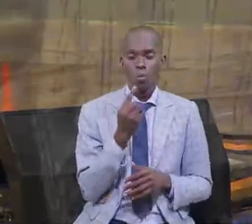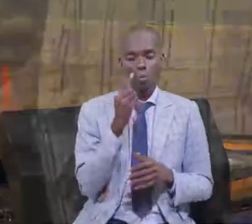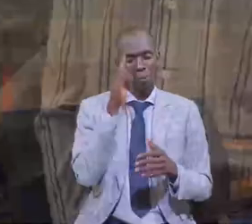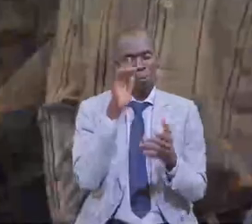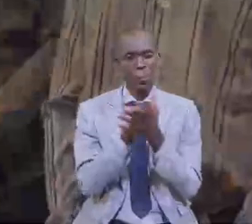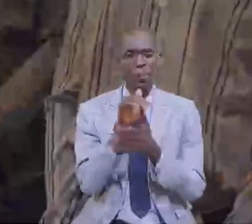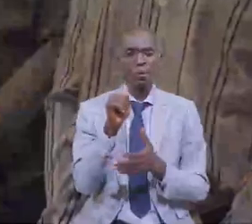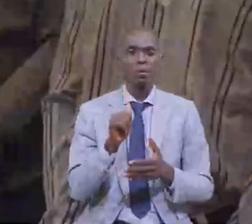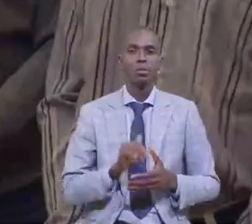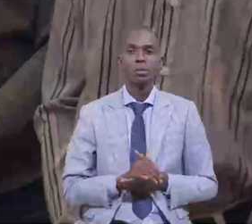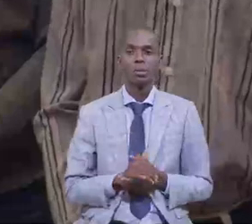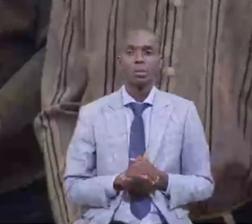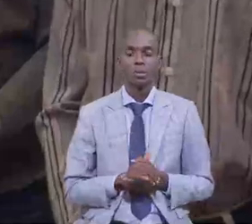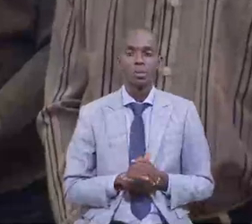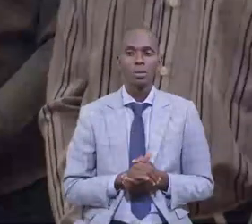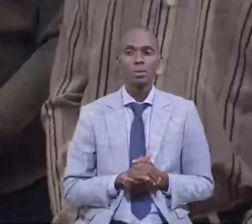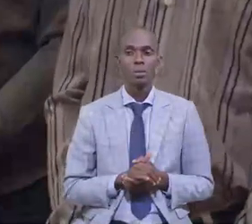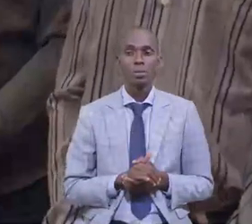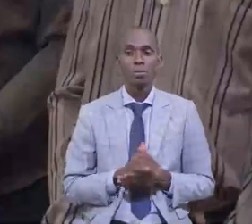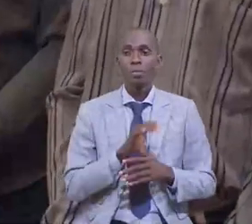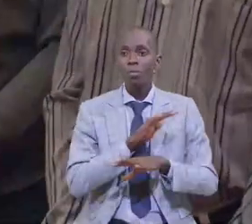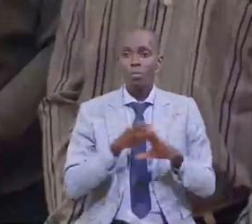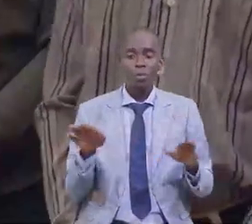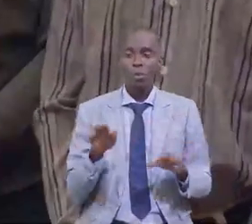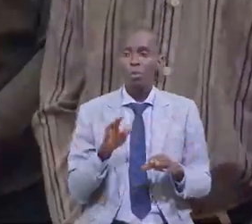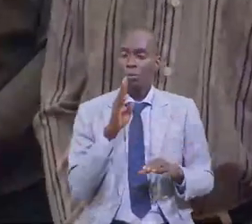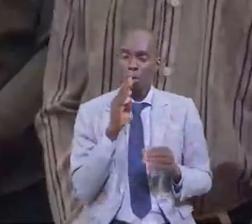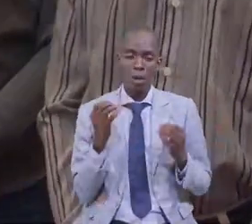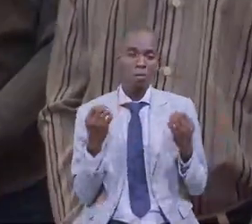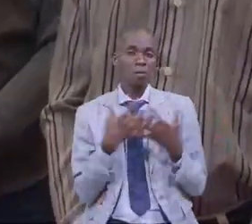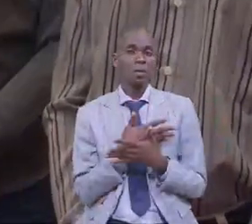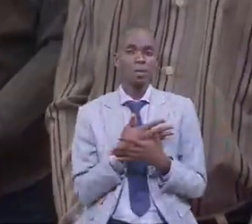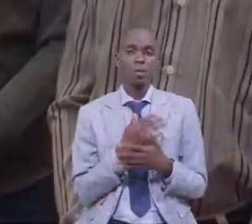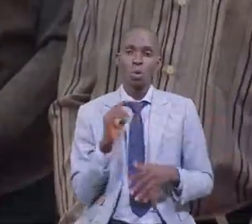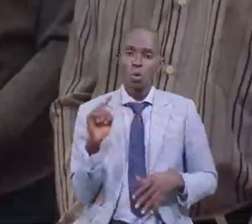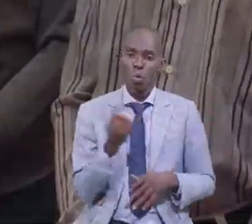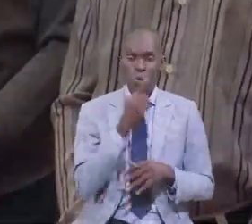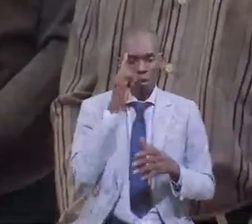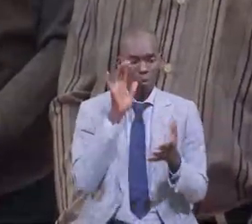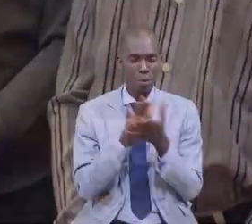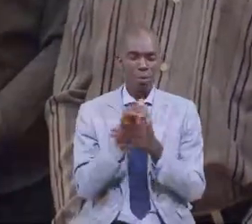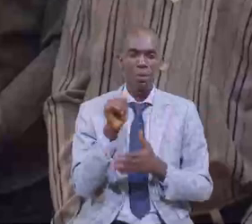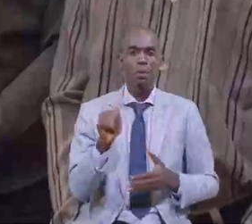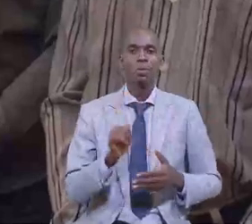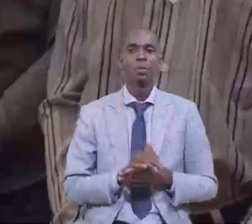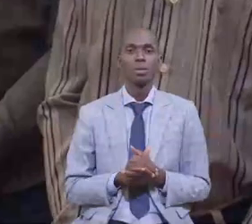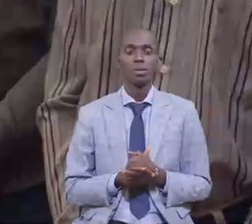seulement. Ne craignez pas, croyez seulement. Ne crains pas, crois seulement.